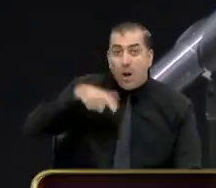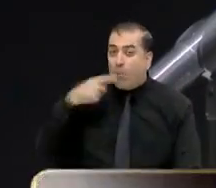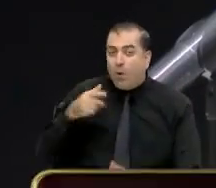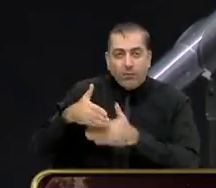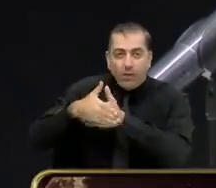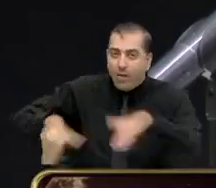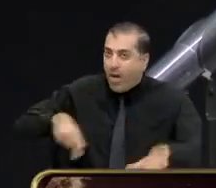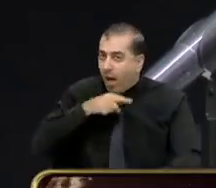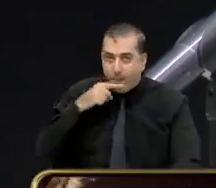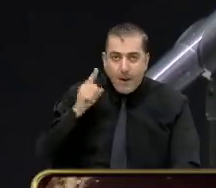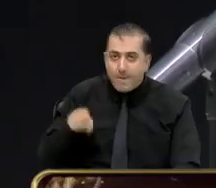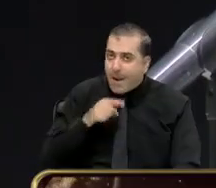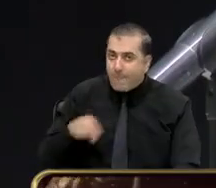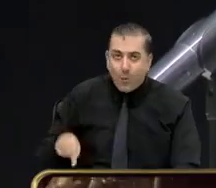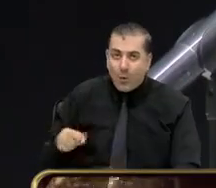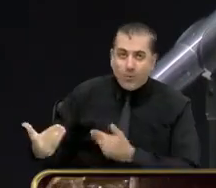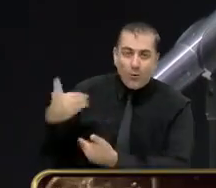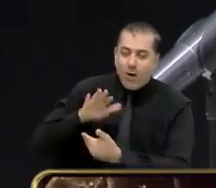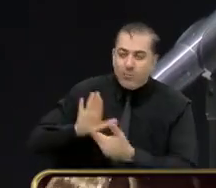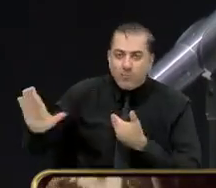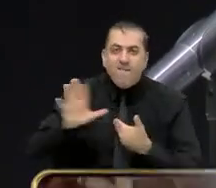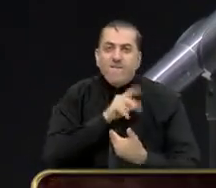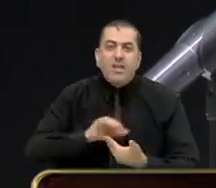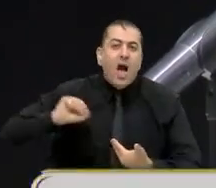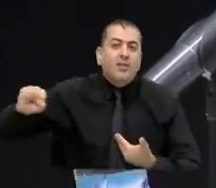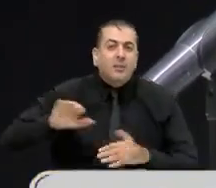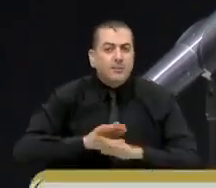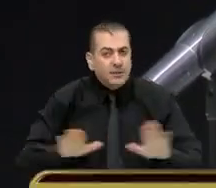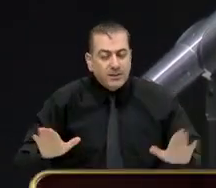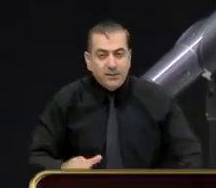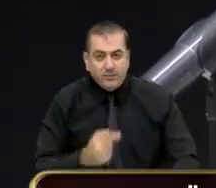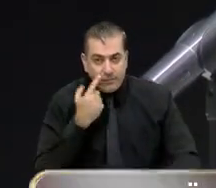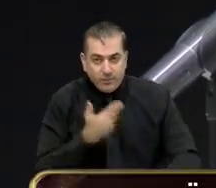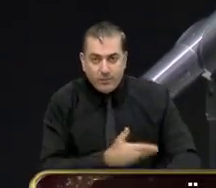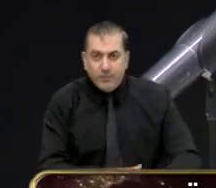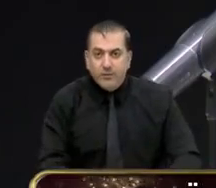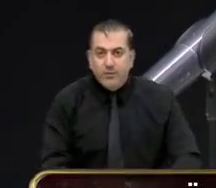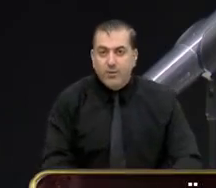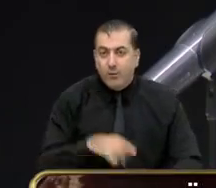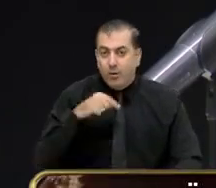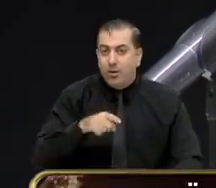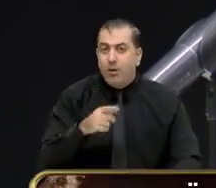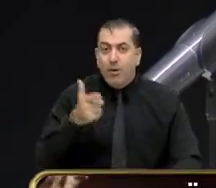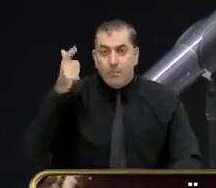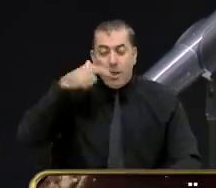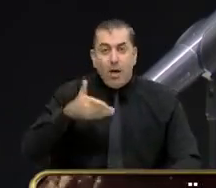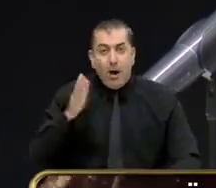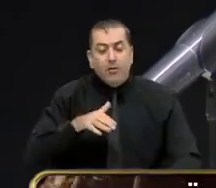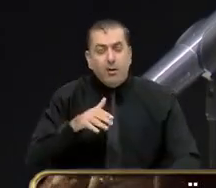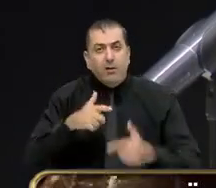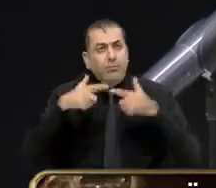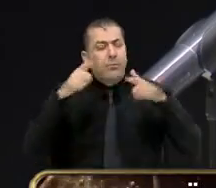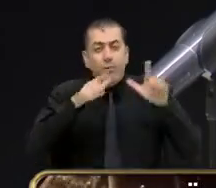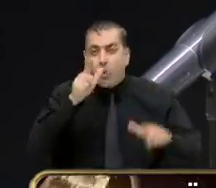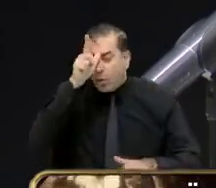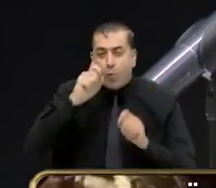الكبرى هو الملك عبد الله الثاني، واستمر لليوم. أمس كان في رواندا أيضا يتحدث عن هذا الأمر في موضوع التهجير، وموقف الأردني